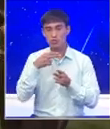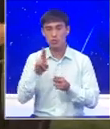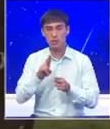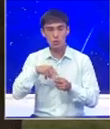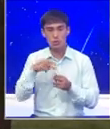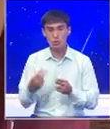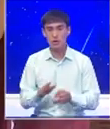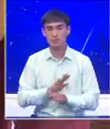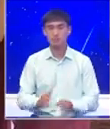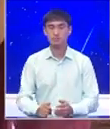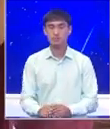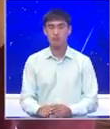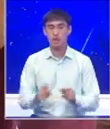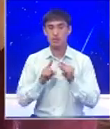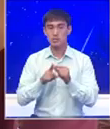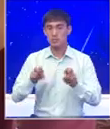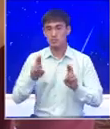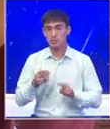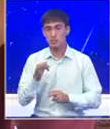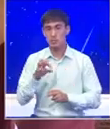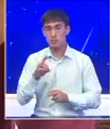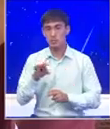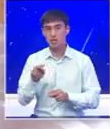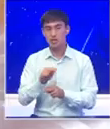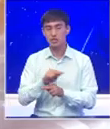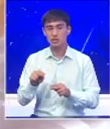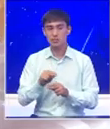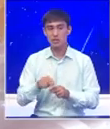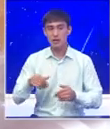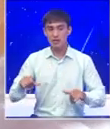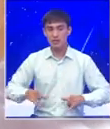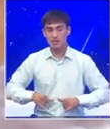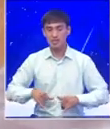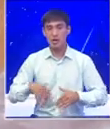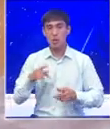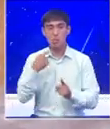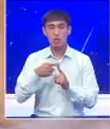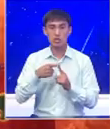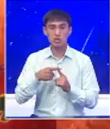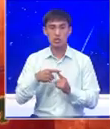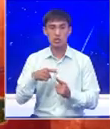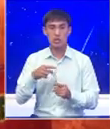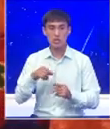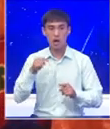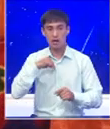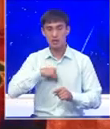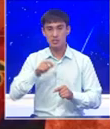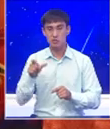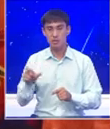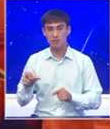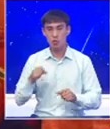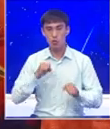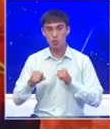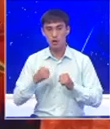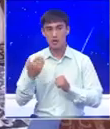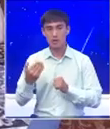они не упали. По словам экспертов, иппотерапия или лечебная верховая езда оказывает положительное воздействие на организм человека,